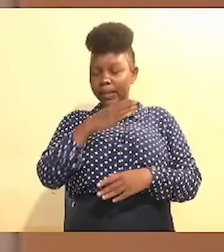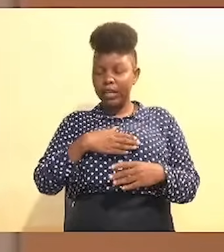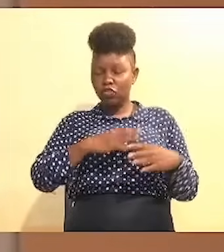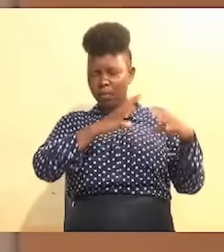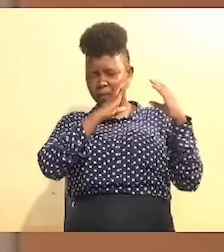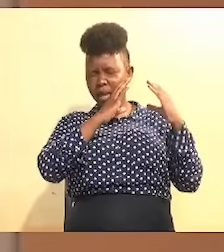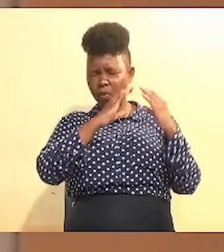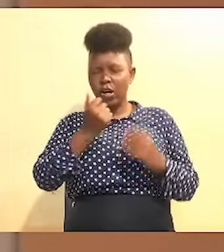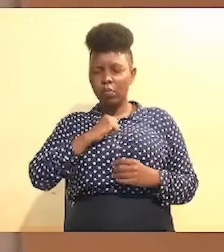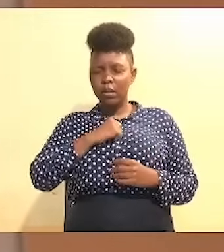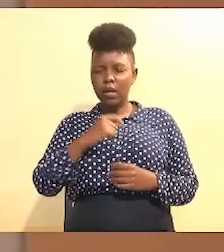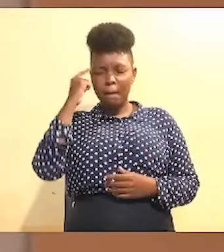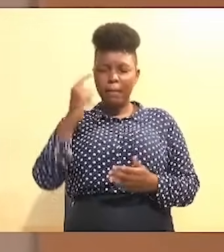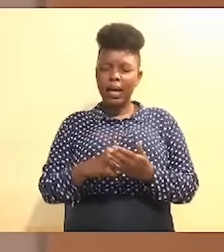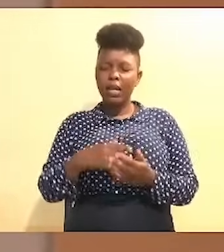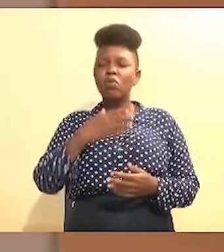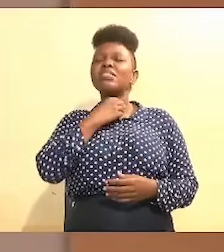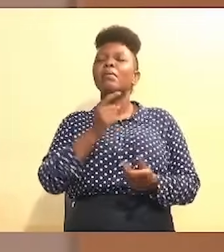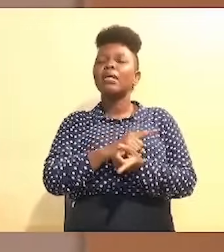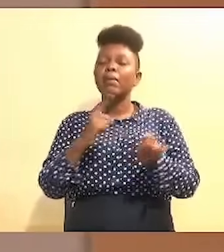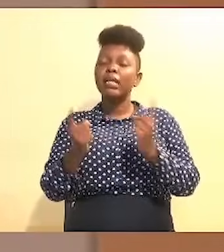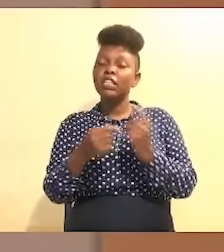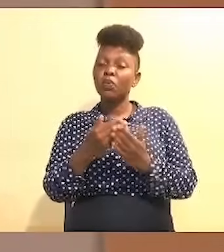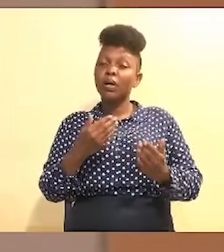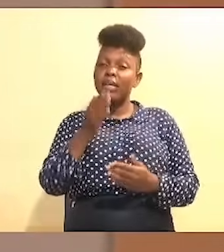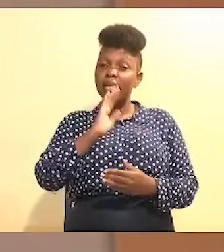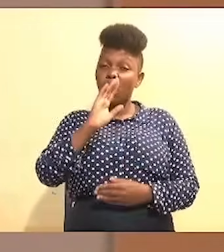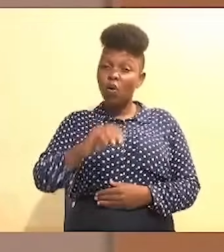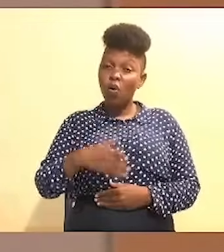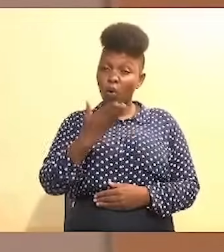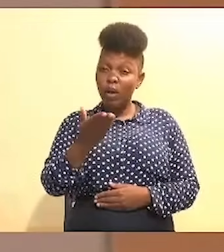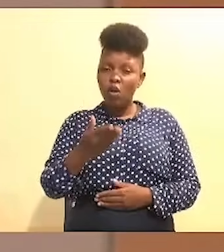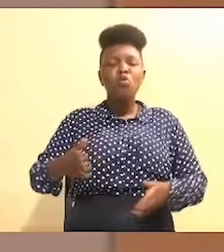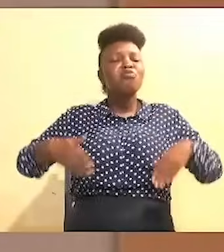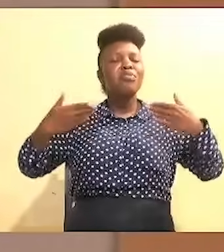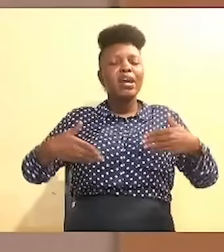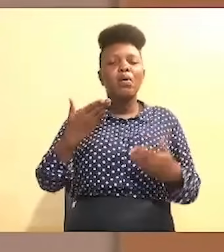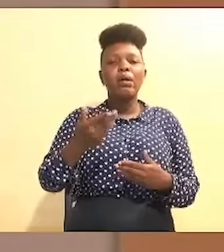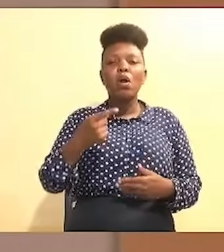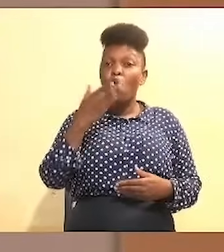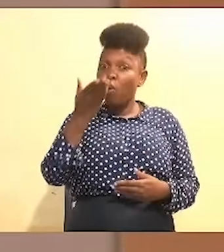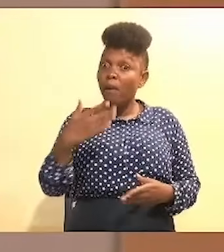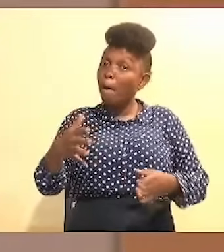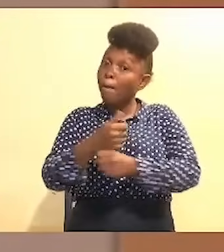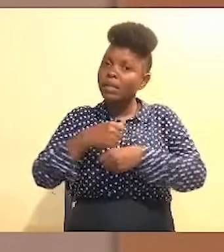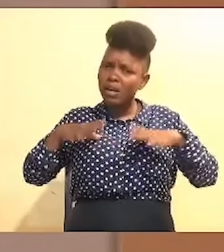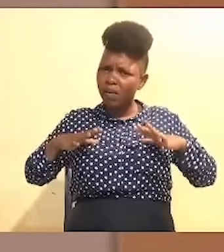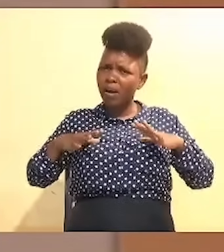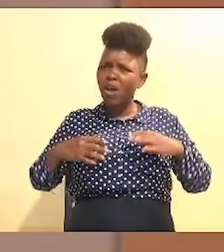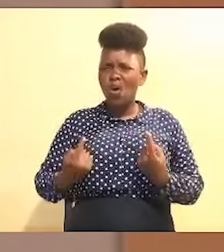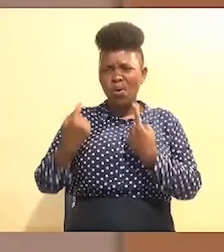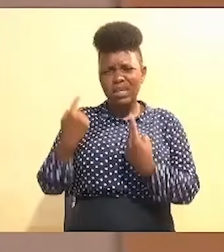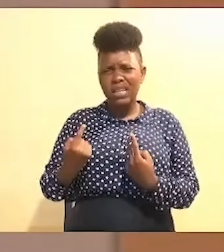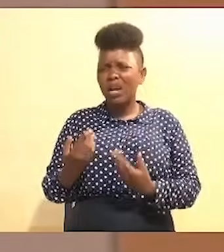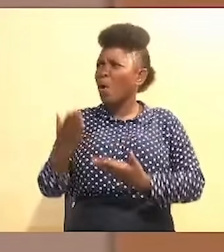maana unatamani abadilishwe kwa ajili yako wewe. Nifurahie mimi, nipate raha mimi. Unashangaa mbona Mungu